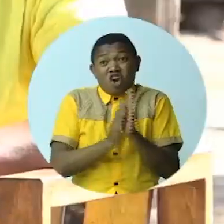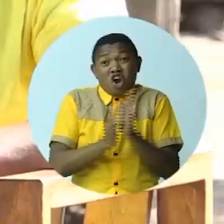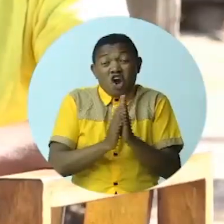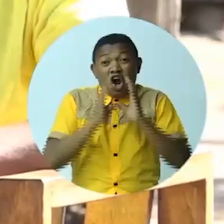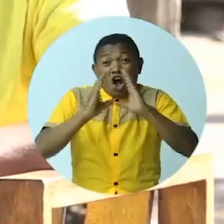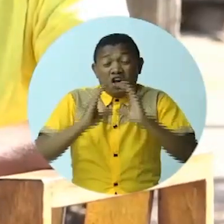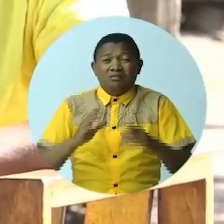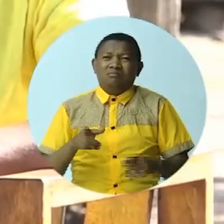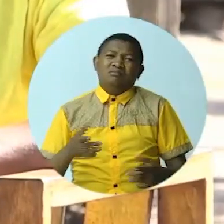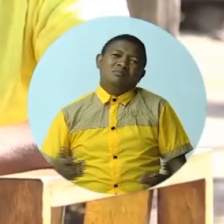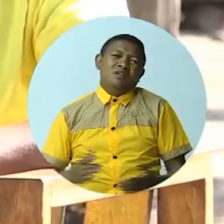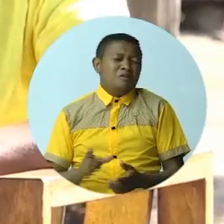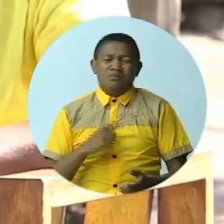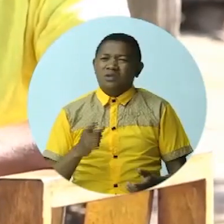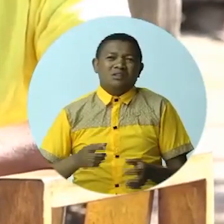taona enina ambin'ny folo sy roa arivo